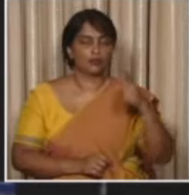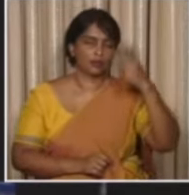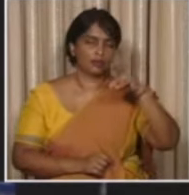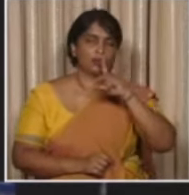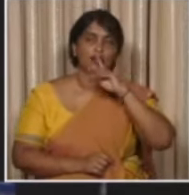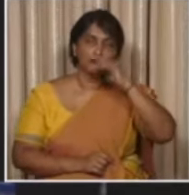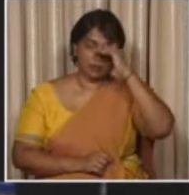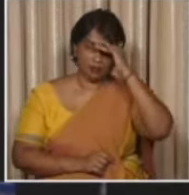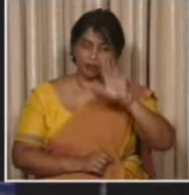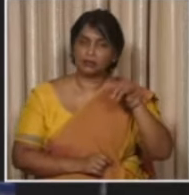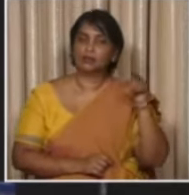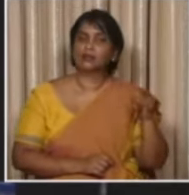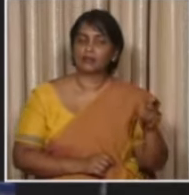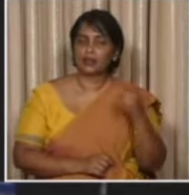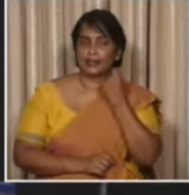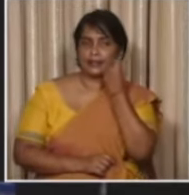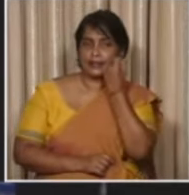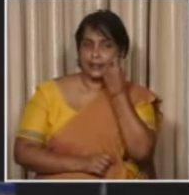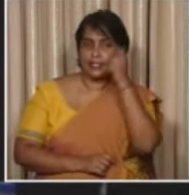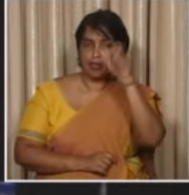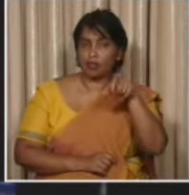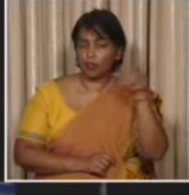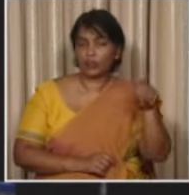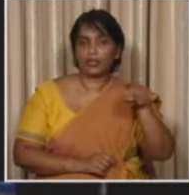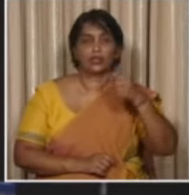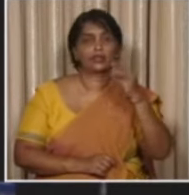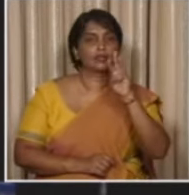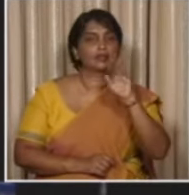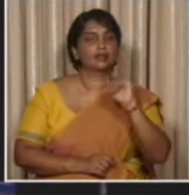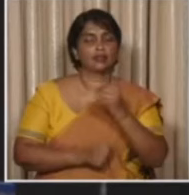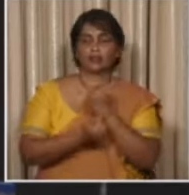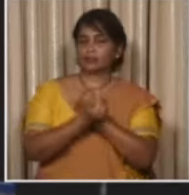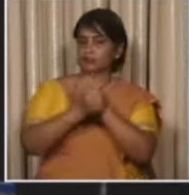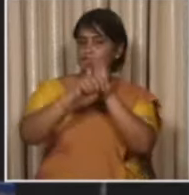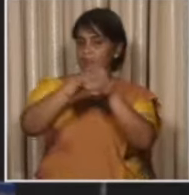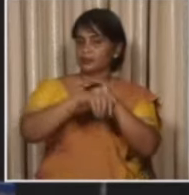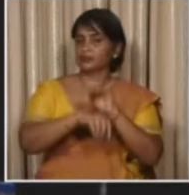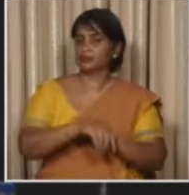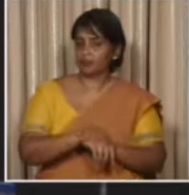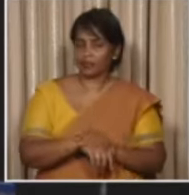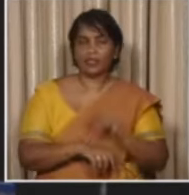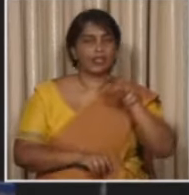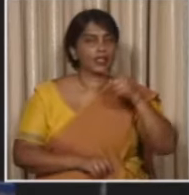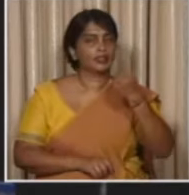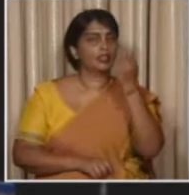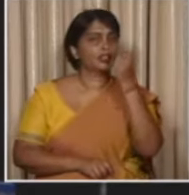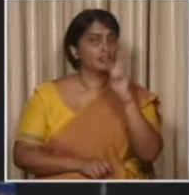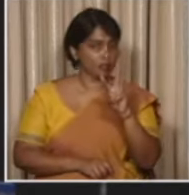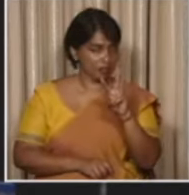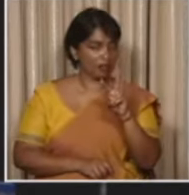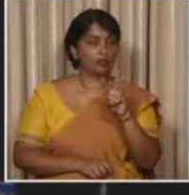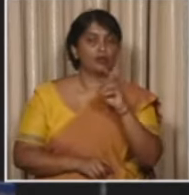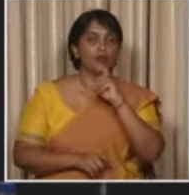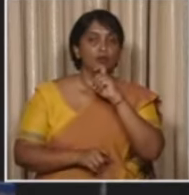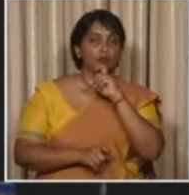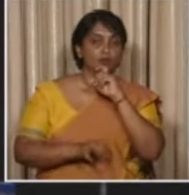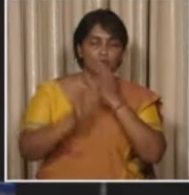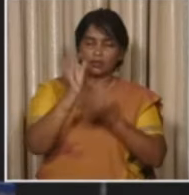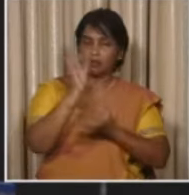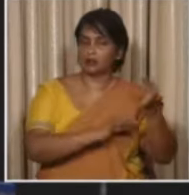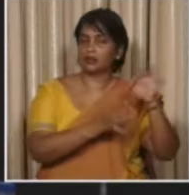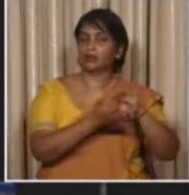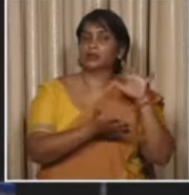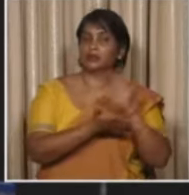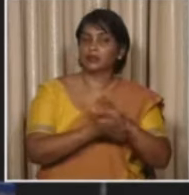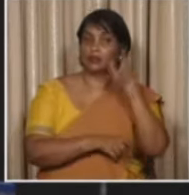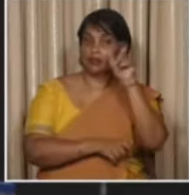කතානායකතුමනි, සැකකරුවන් 136 දෙනෙක් අත්අඩංගුවට ගන්නේ. ඒකෙන් 113 දෙනෙකුට නඩු පවරනවා. මේ